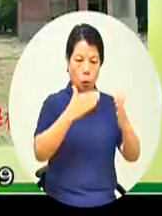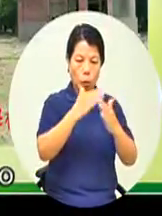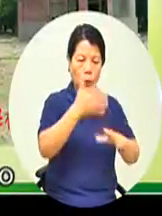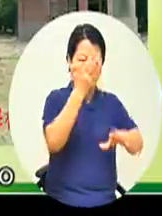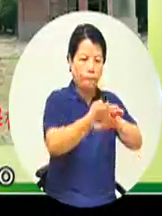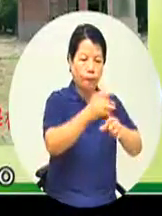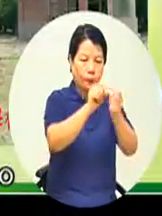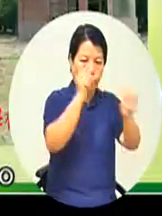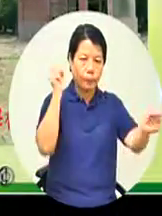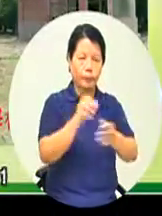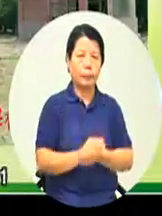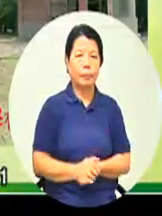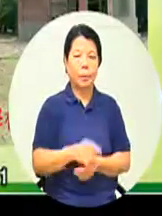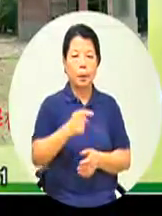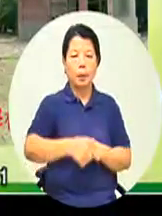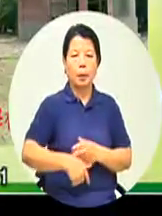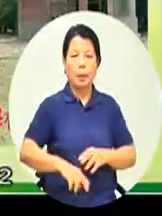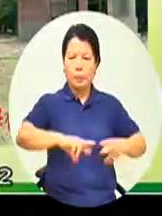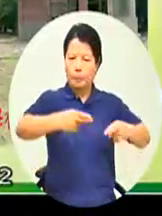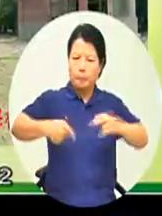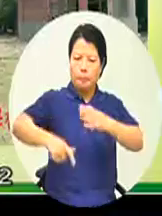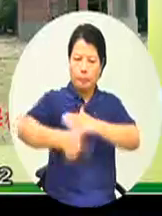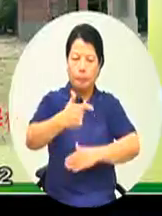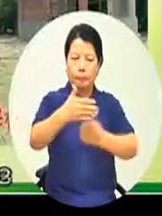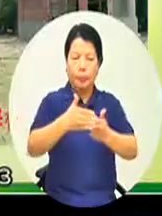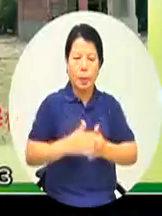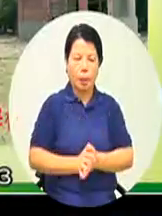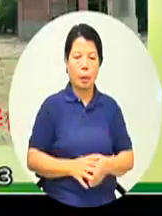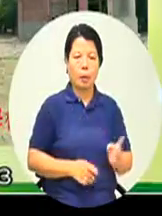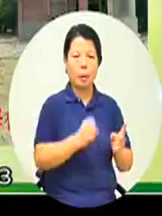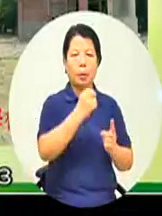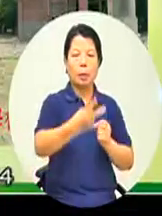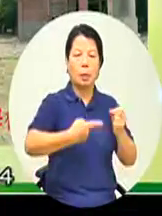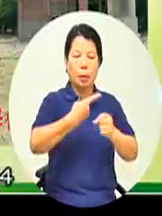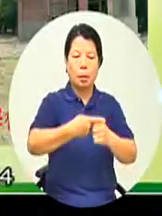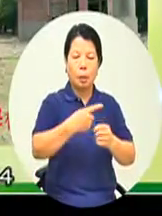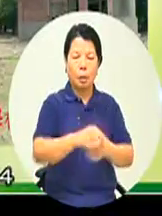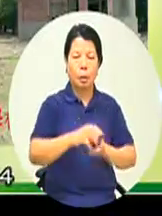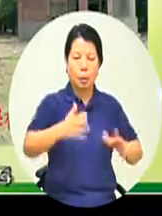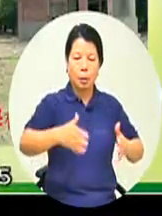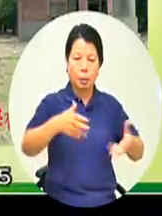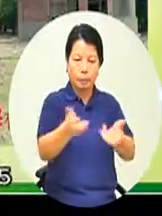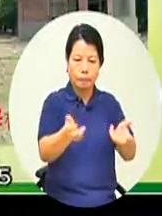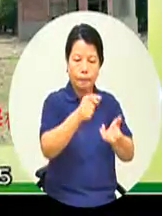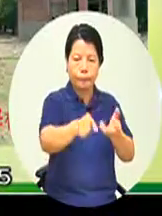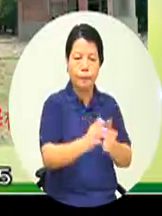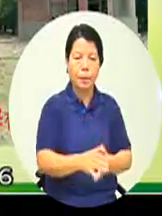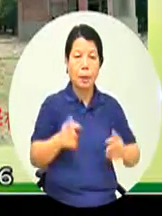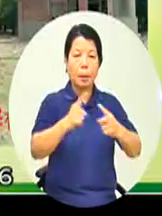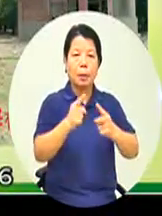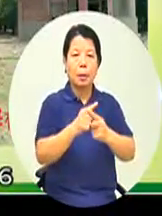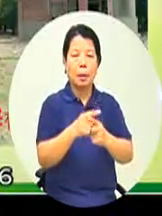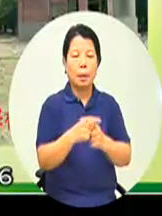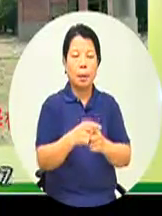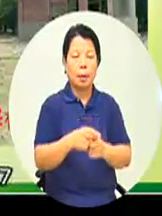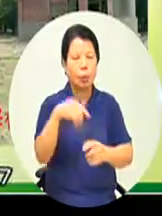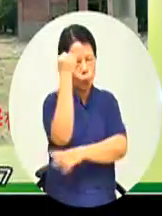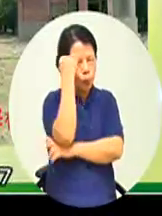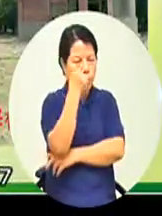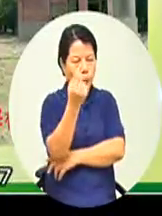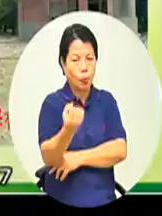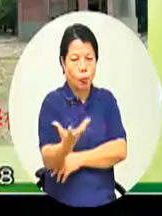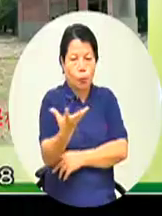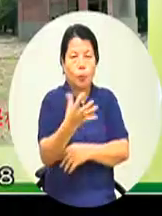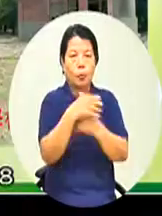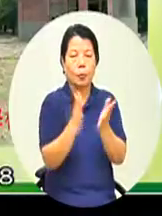介久啊，我希望佫改较紧嘞。你若讲佫一百十一年，当时较要起吼，想办啊。因为遐人已经住真济啊，包括咱只有